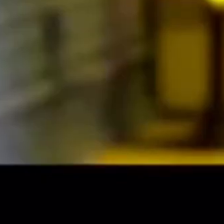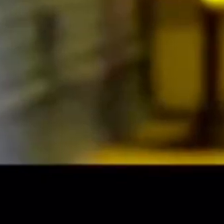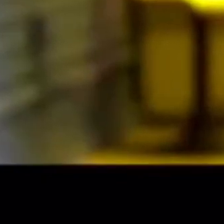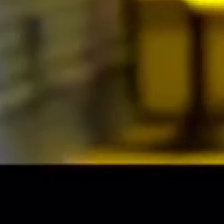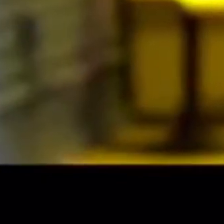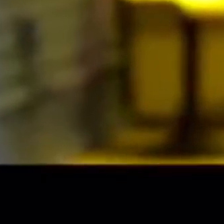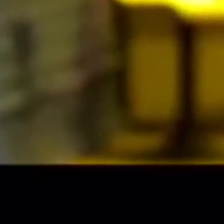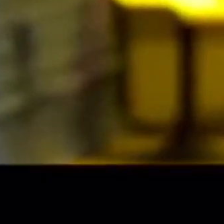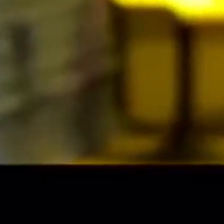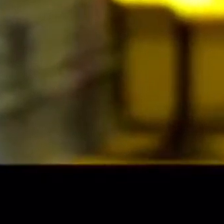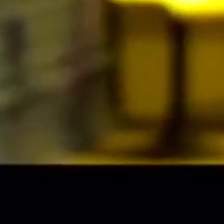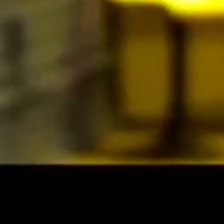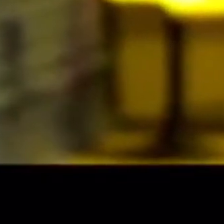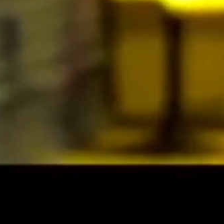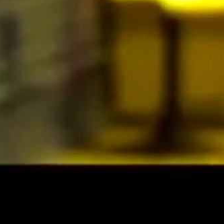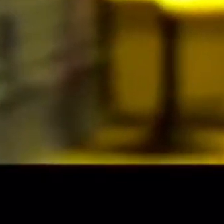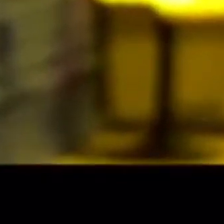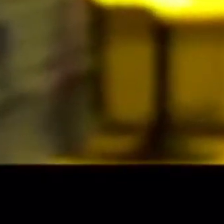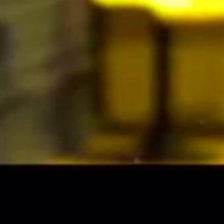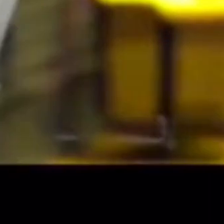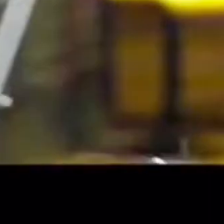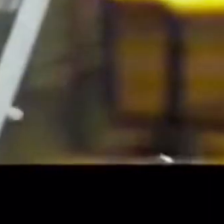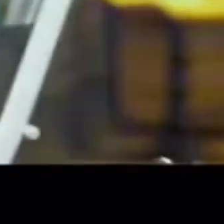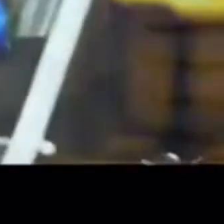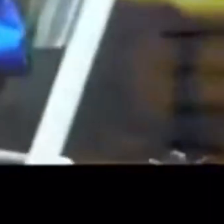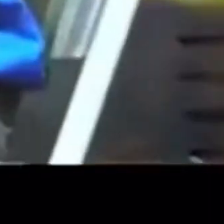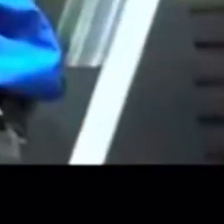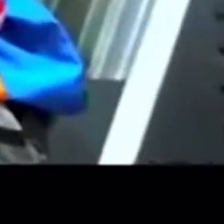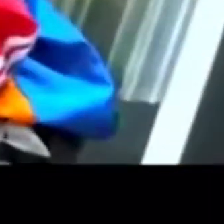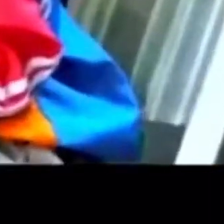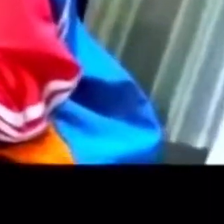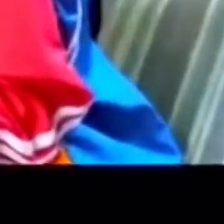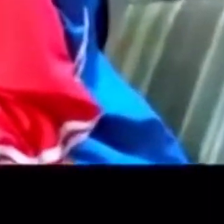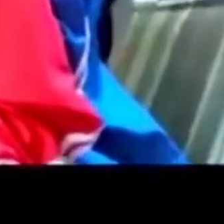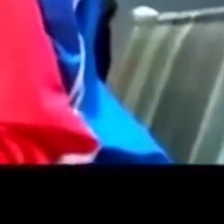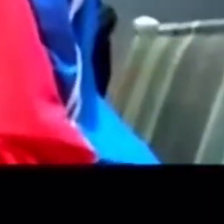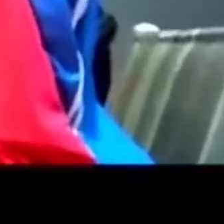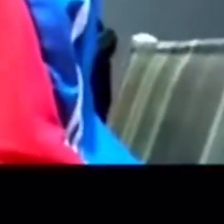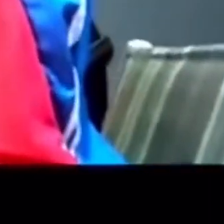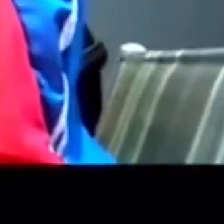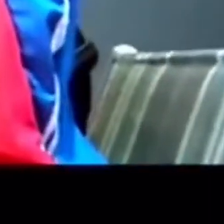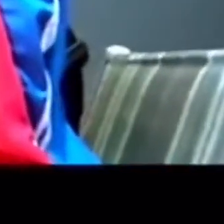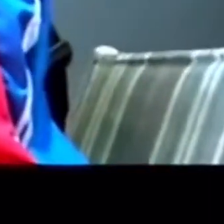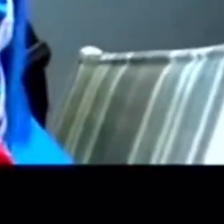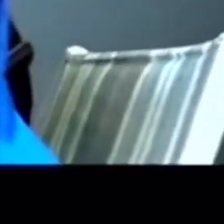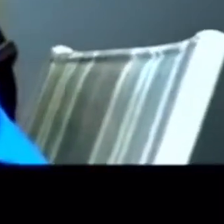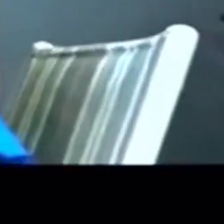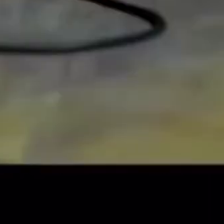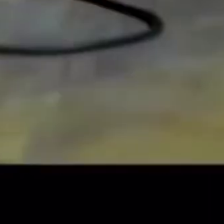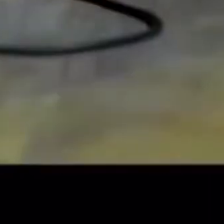Alowetsa mukuba chikololo komanso malonda mnyumba mwanu.